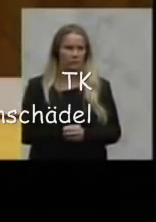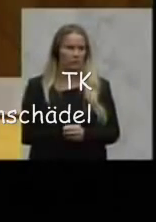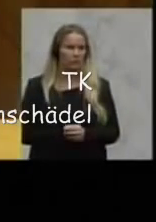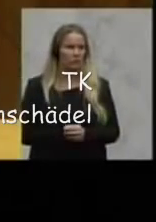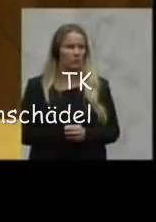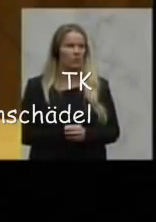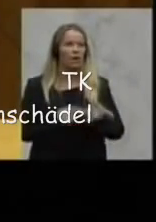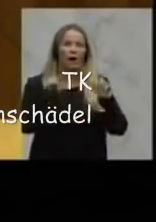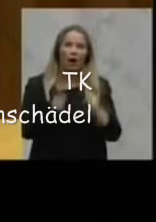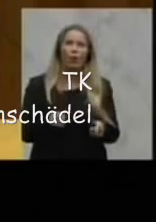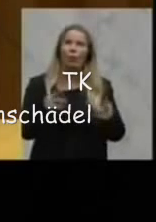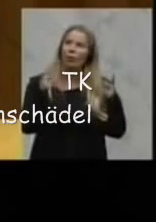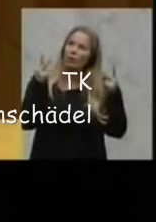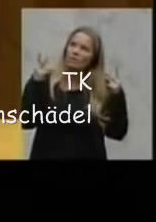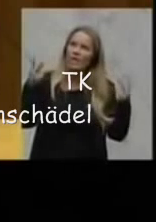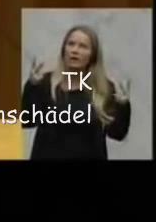Ja.